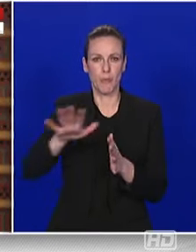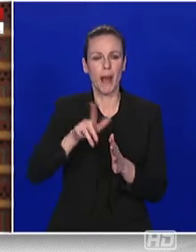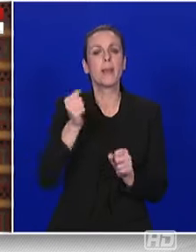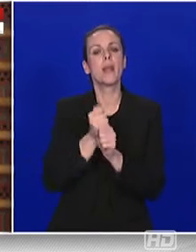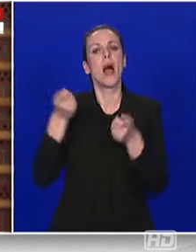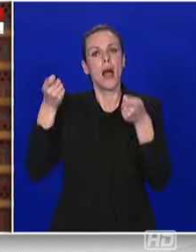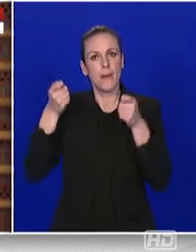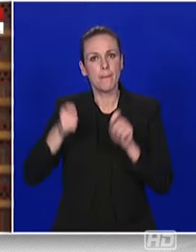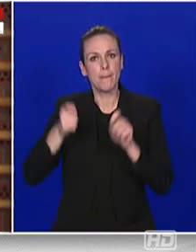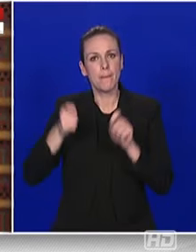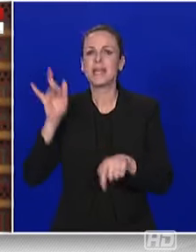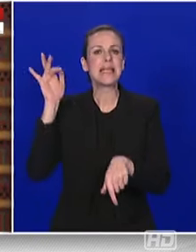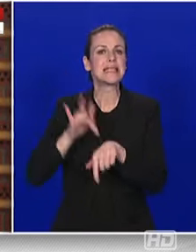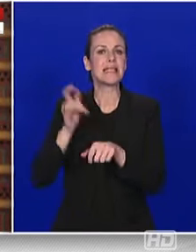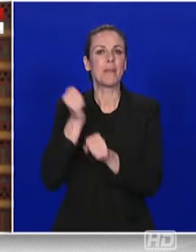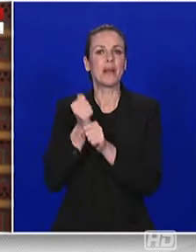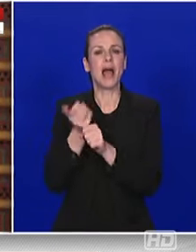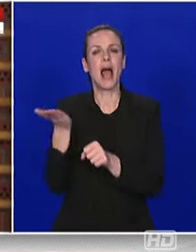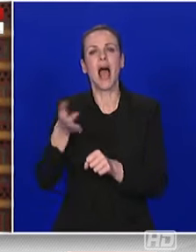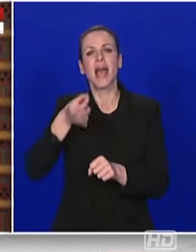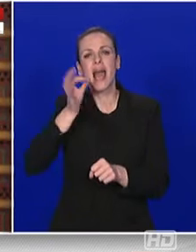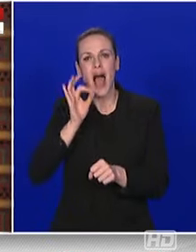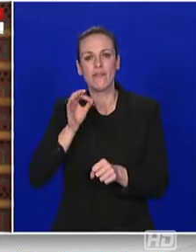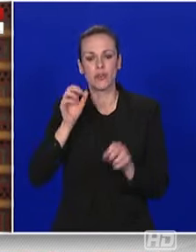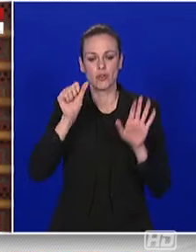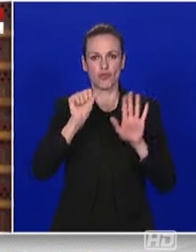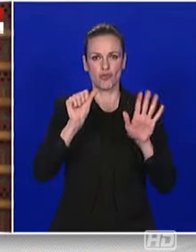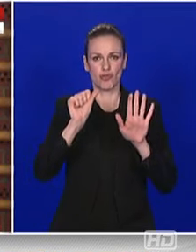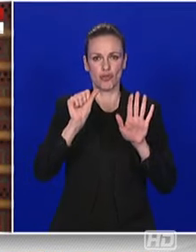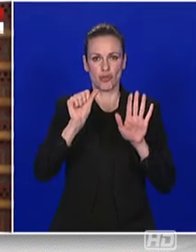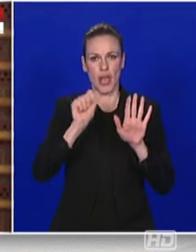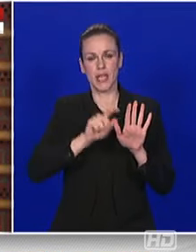odluku o zabrani rada ugostiteljskih objekata od 6 do